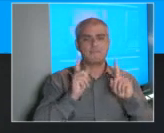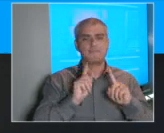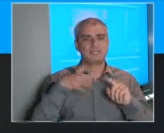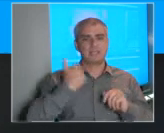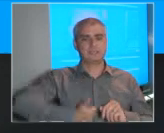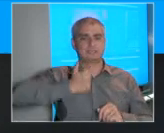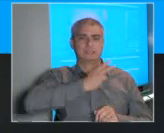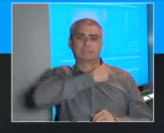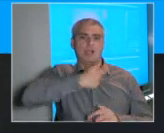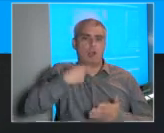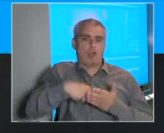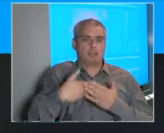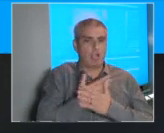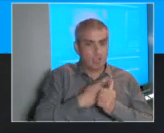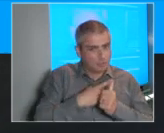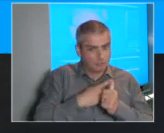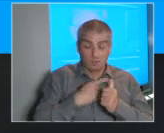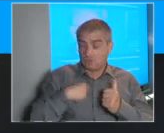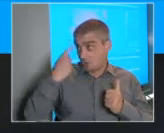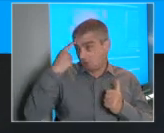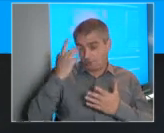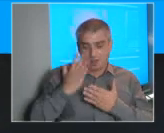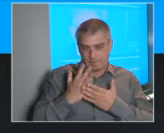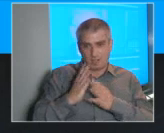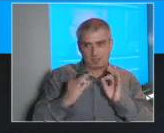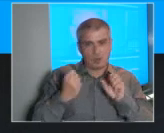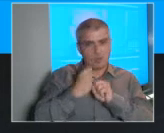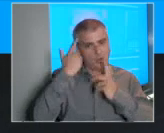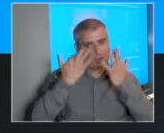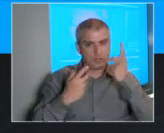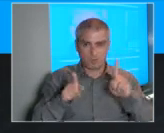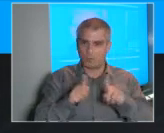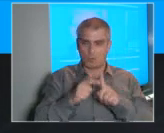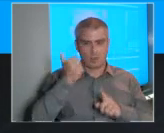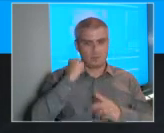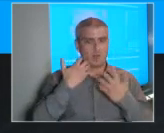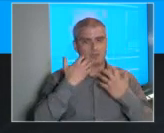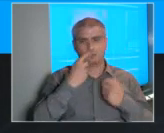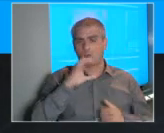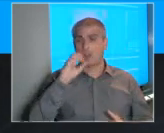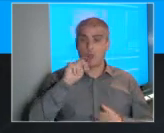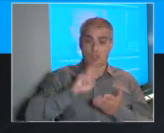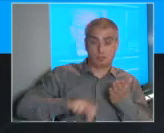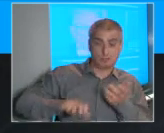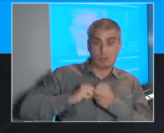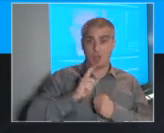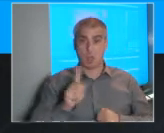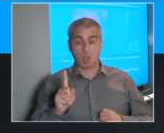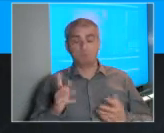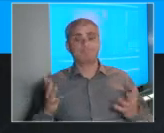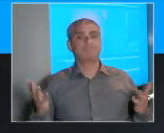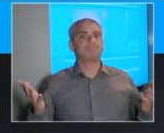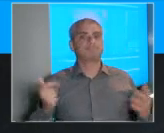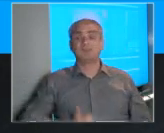יש שר האוצר החדש, אני חושב שכבר התחילו לעסוק בזה אתמול, עם הסיפור של כחלון כן פורש, לא פורש,